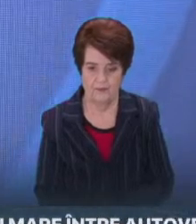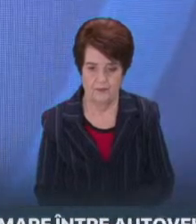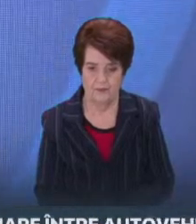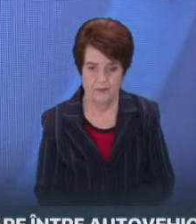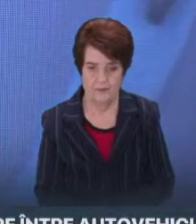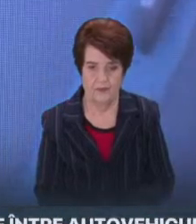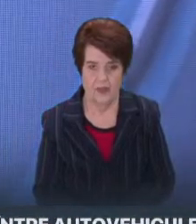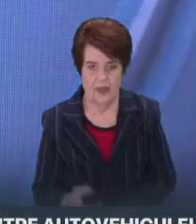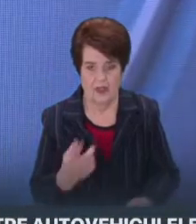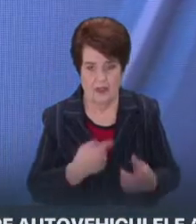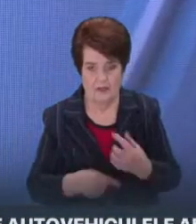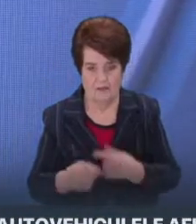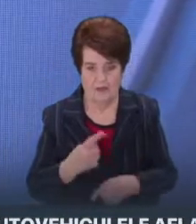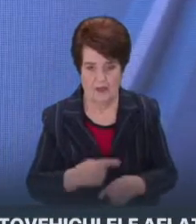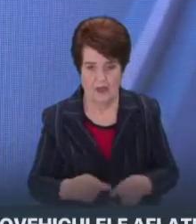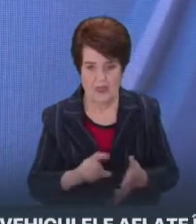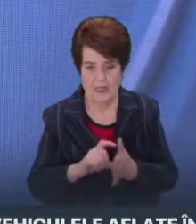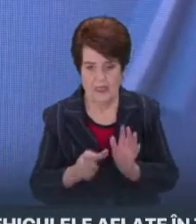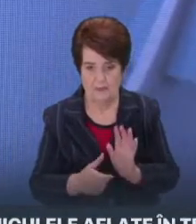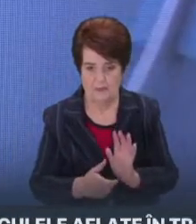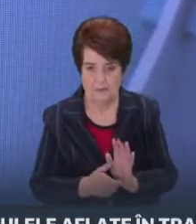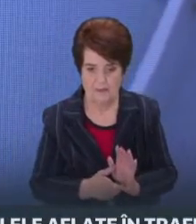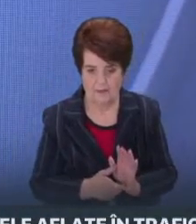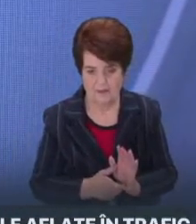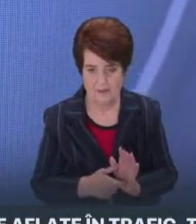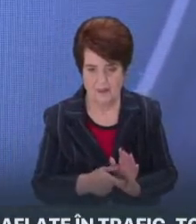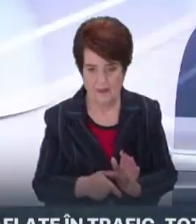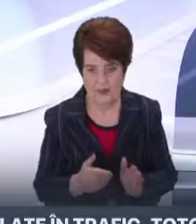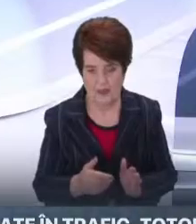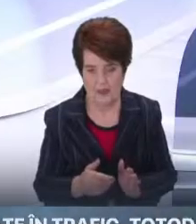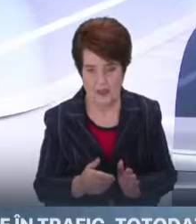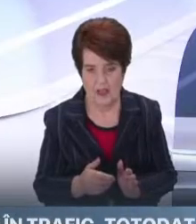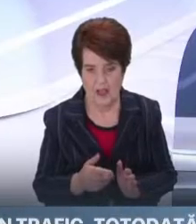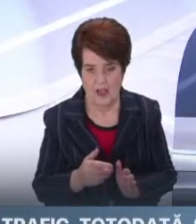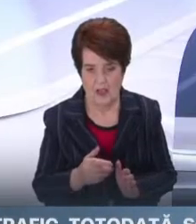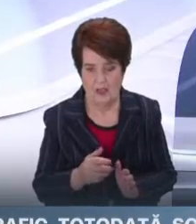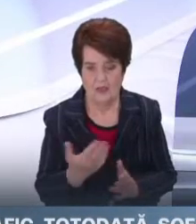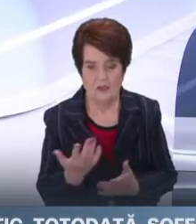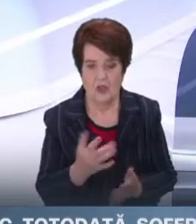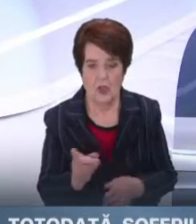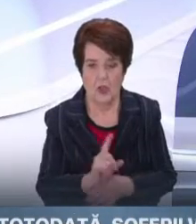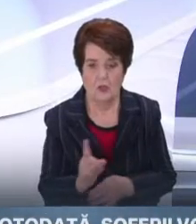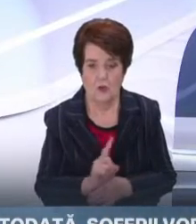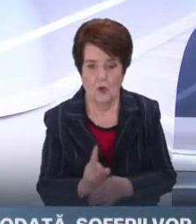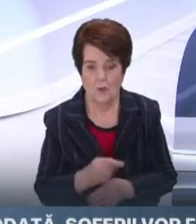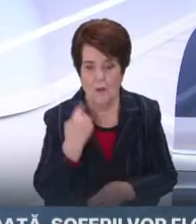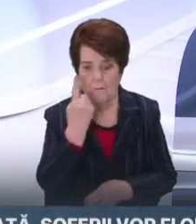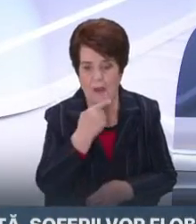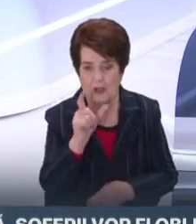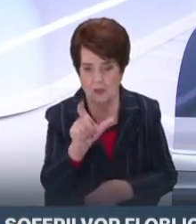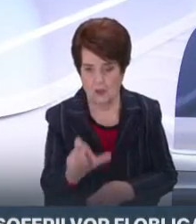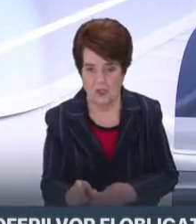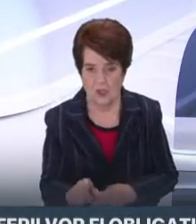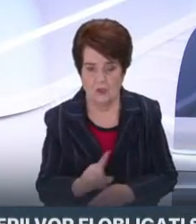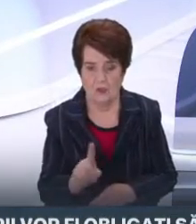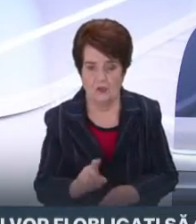Am revenit în platou. Vă rog să ne explicați ce norme de siguranță a încălcat, iată, personajul din acest